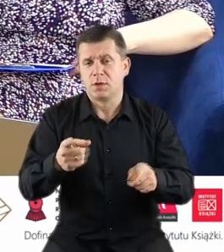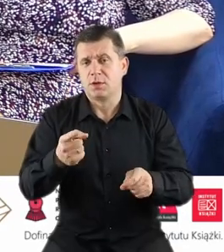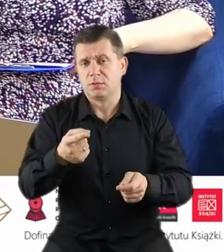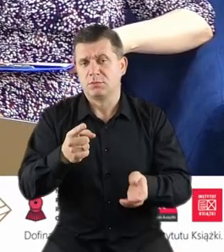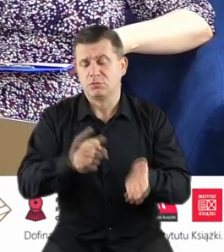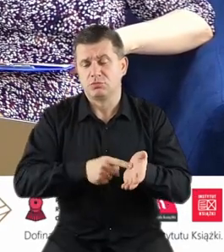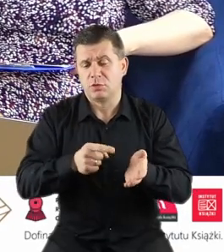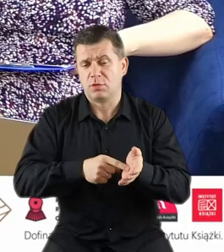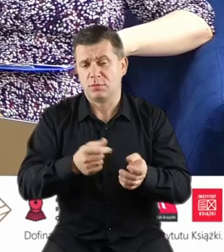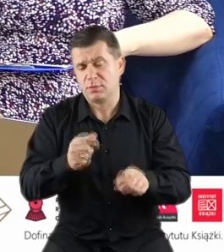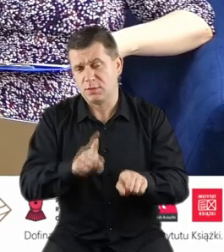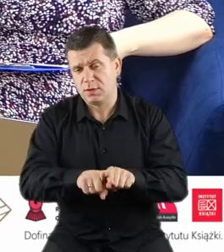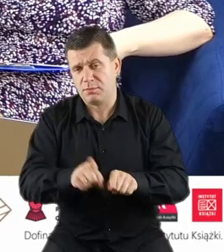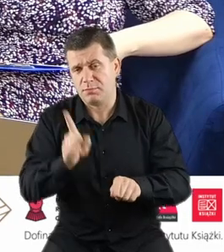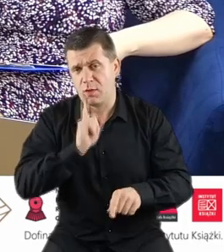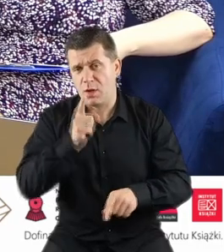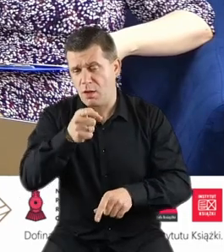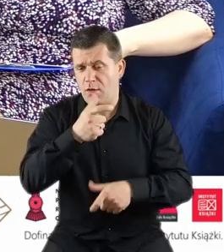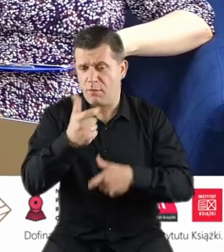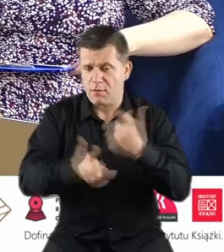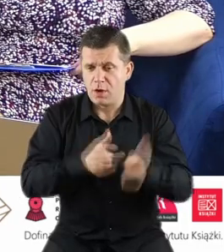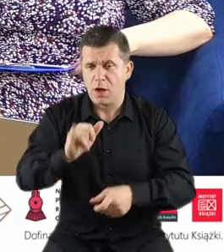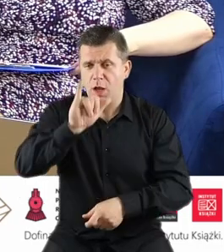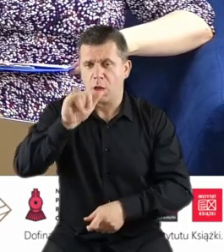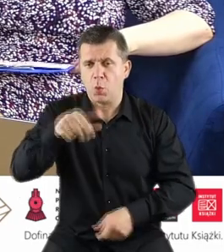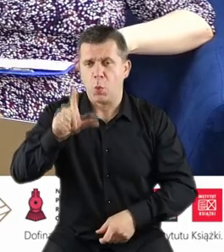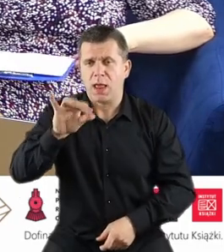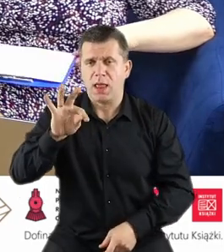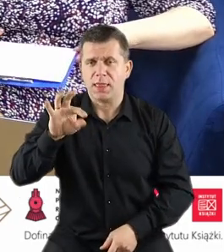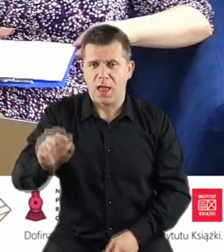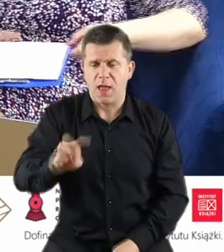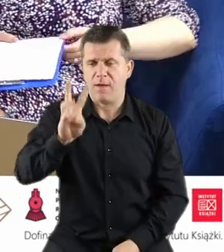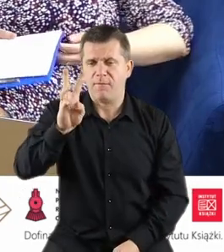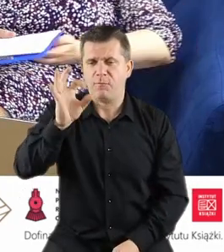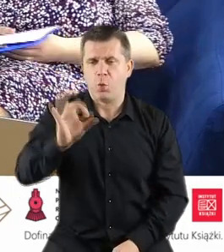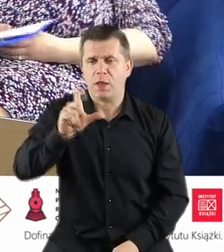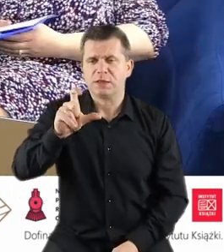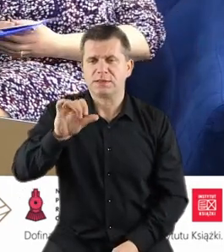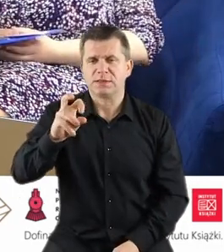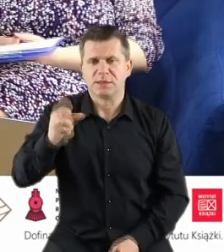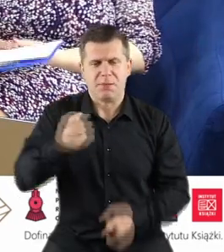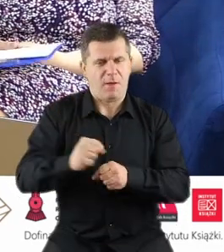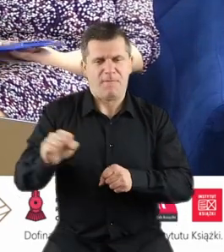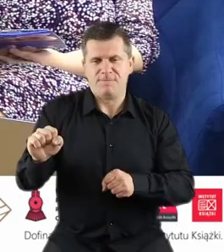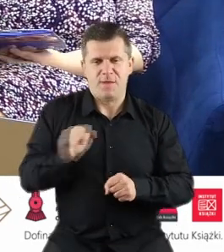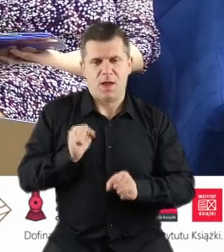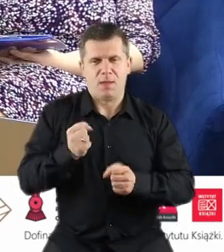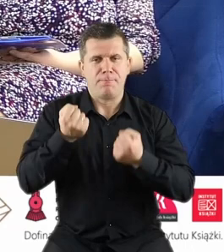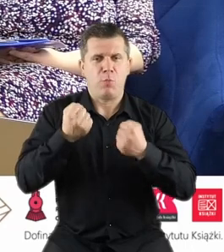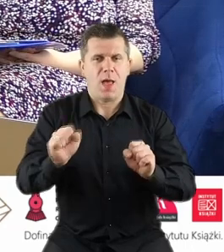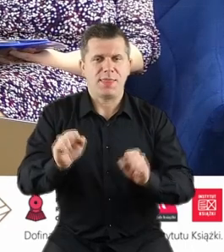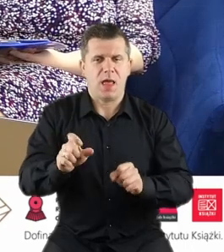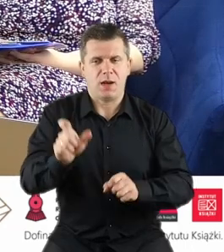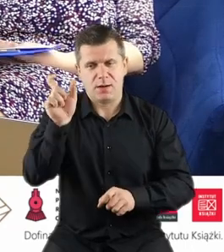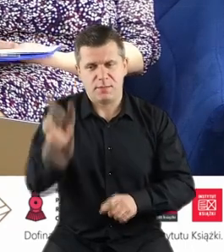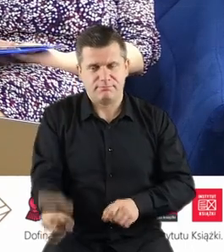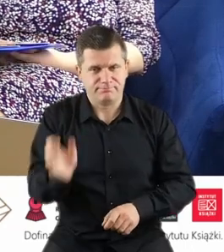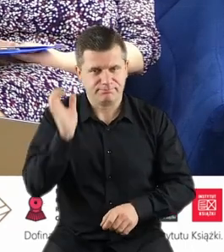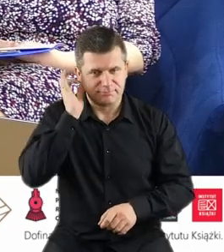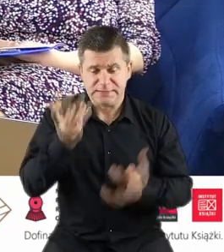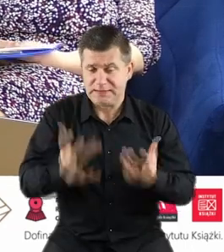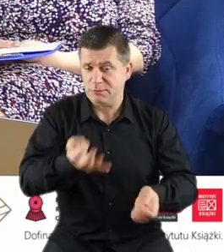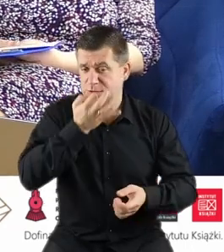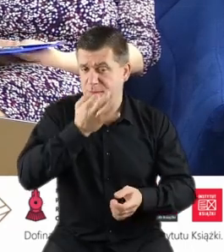biorą. No i pan też stworzył postać Julity Wójcickiej, bardzo, bardzo fajnej bohaterki. Ale chciałam